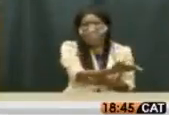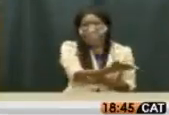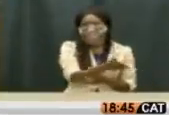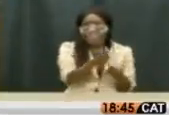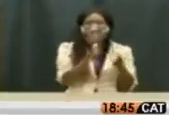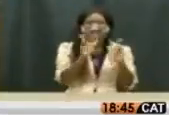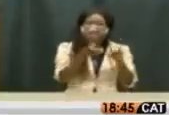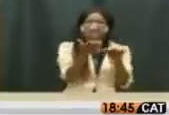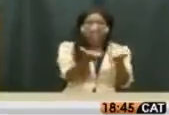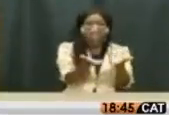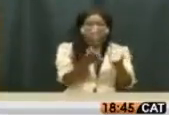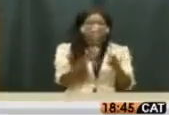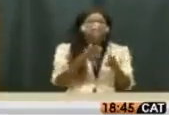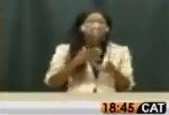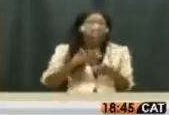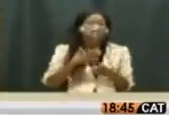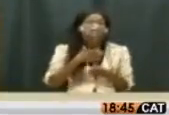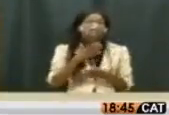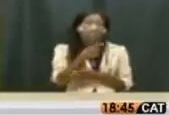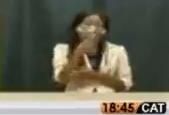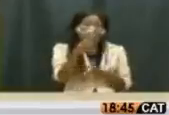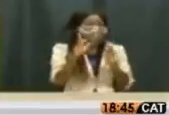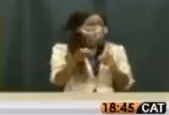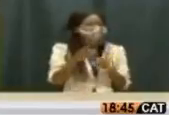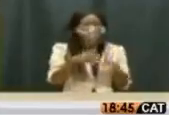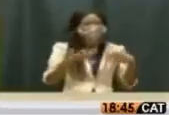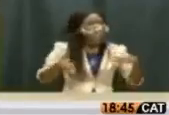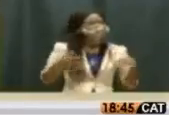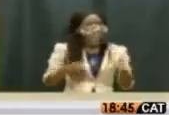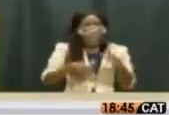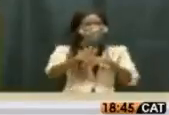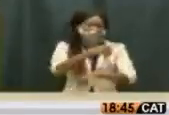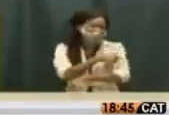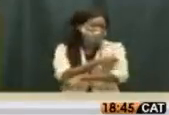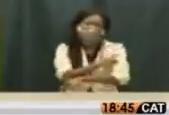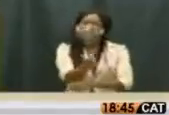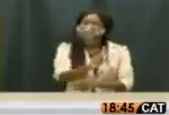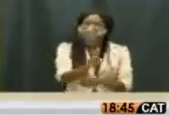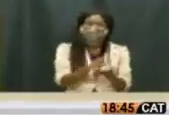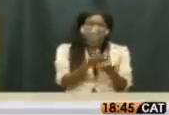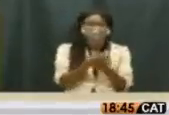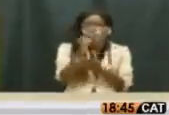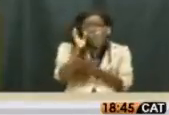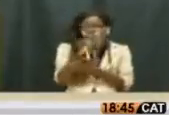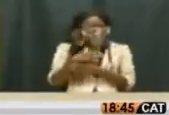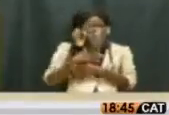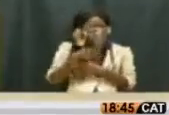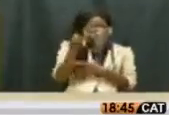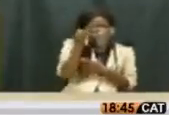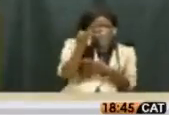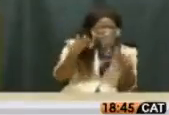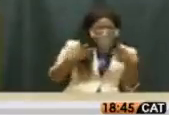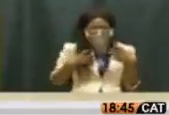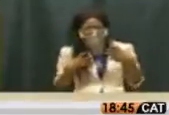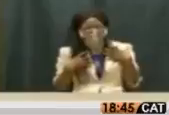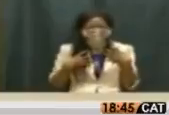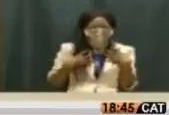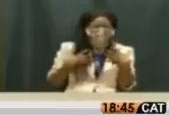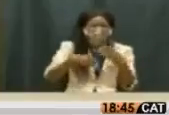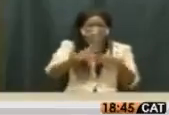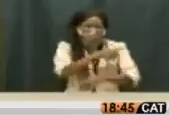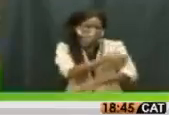nthawi zina zakuti so anthu amaopaso pero uchipatala akamva ndithu masain aja koma chinthu chikakupeza